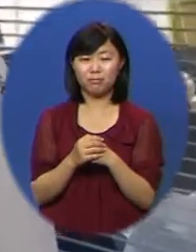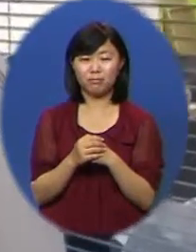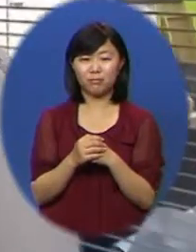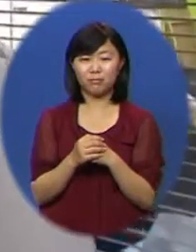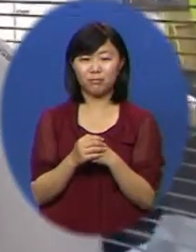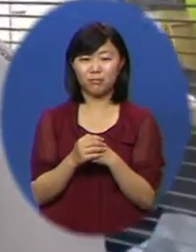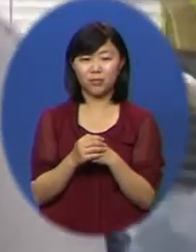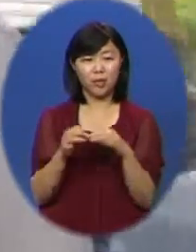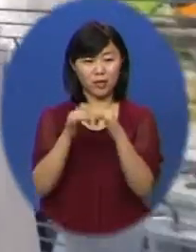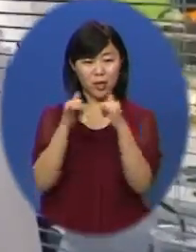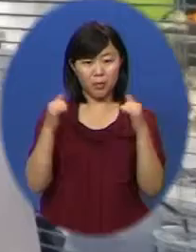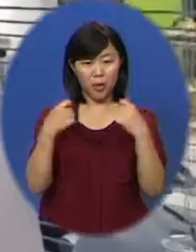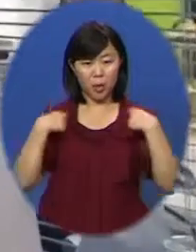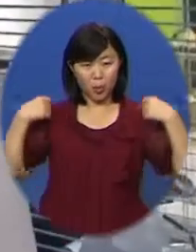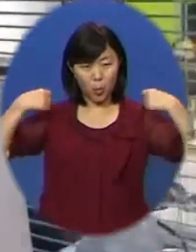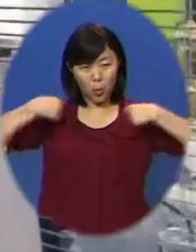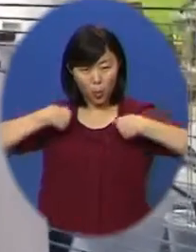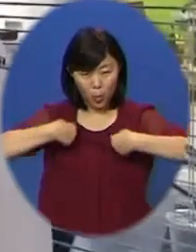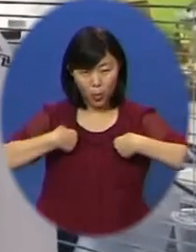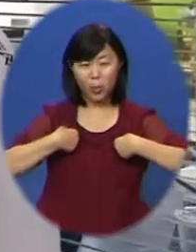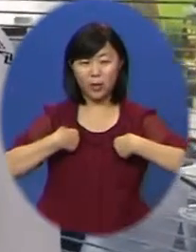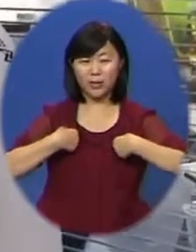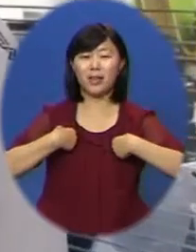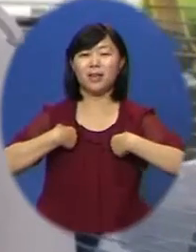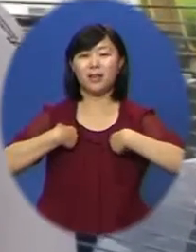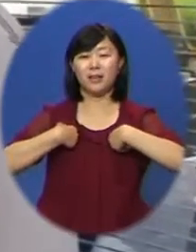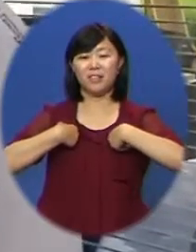사람들이 입는 옷을 가지고 작업하는데 그런